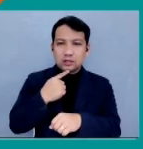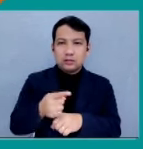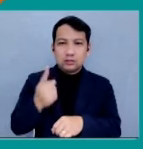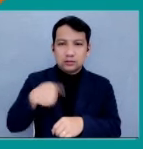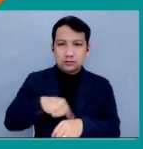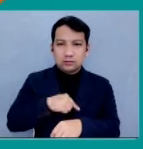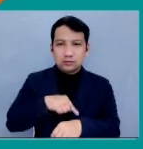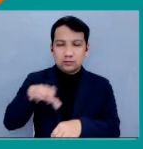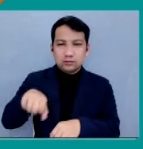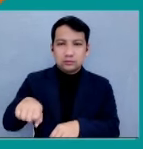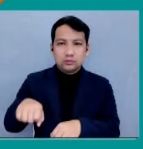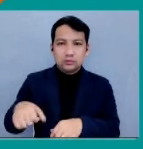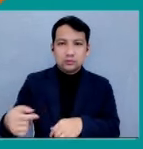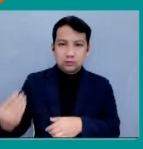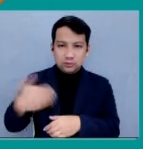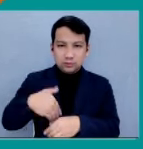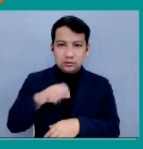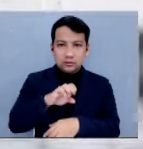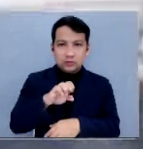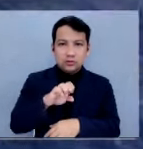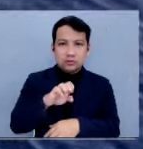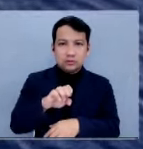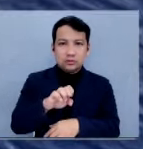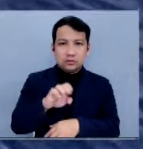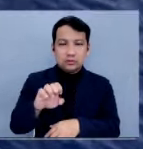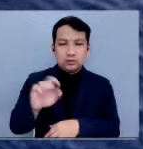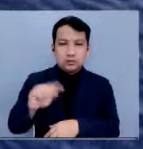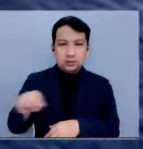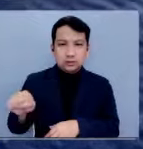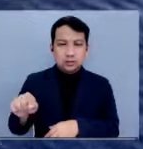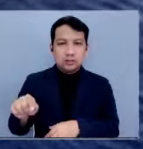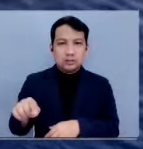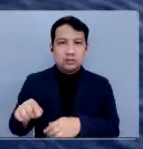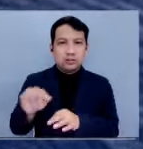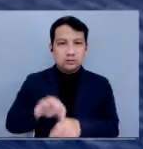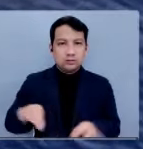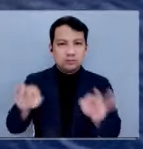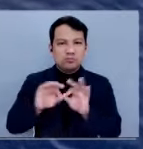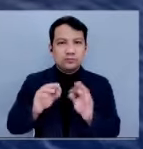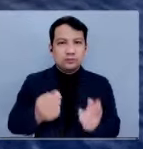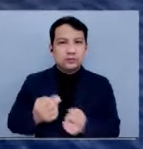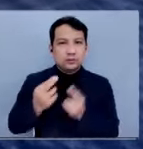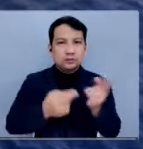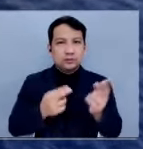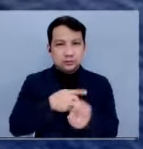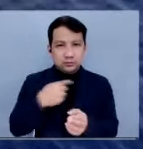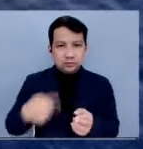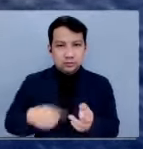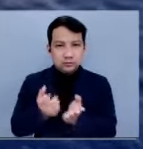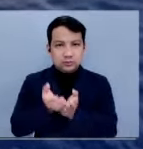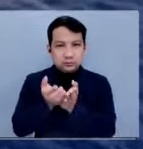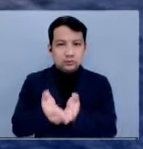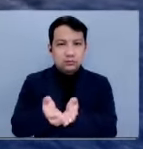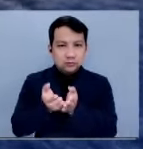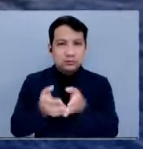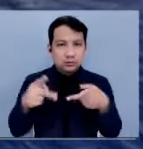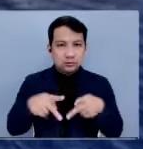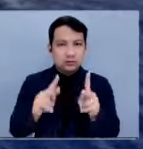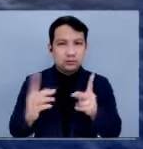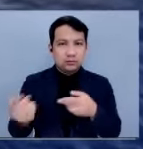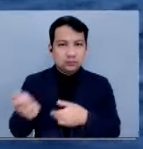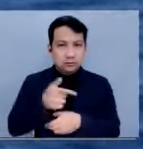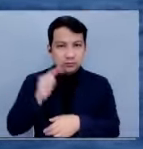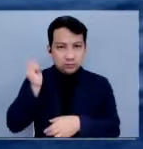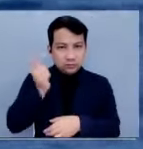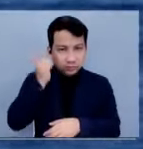pumapasok sa ating exclusive economic zone dapat din daw na i-require ang mga Chinese vessel na humingi muna ng permiso sa gobyerno ng